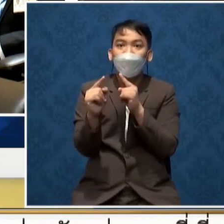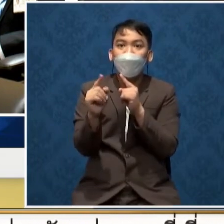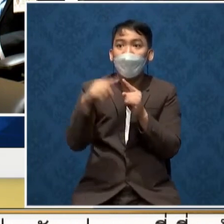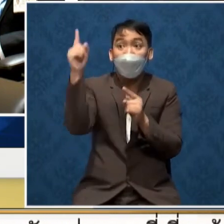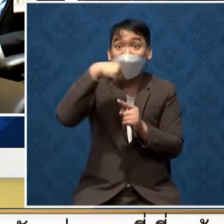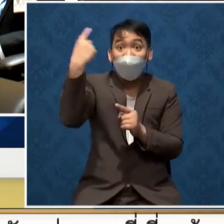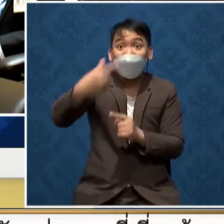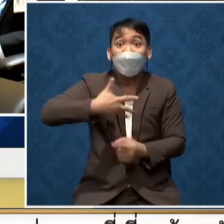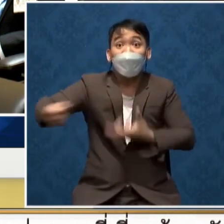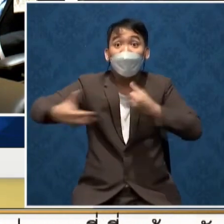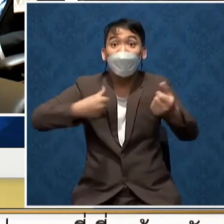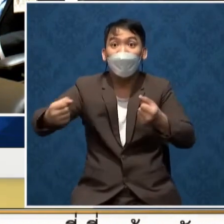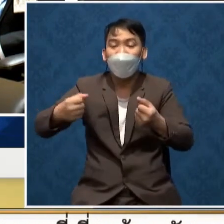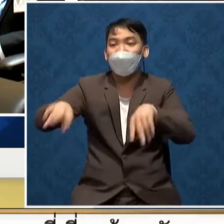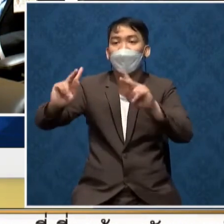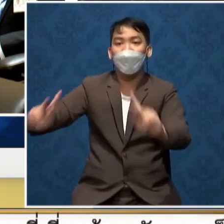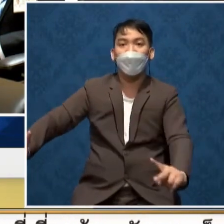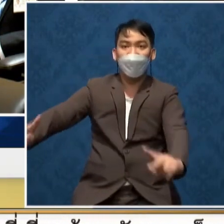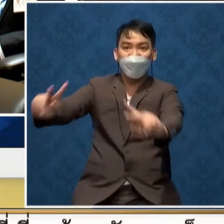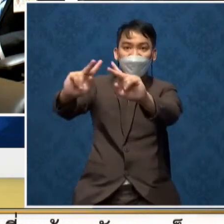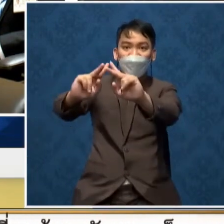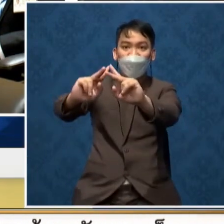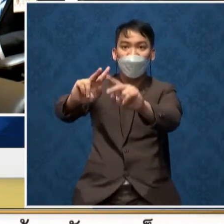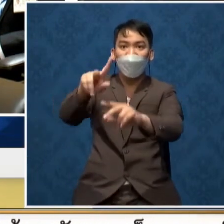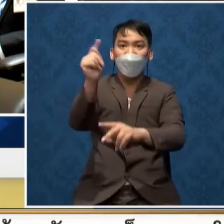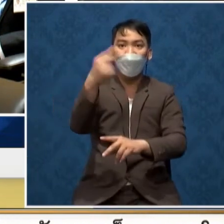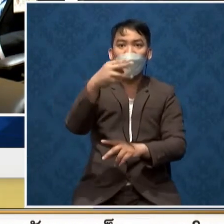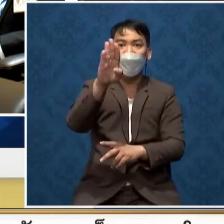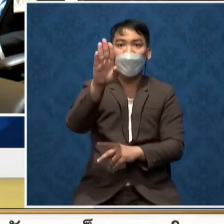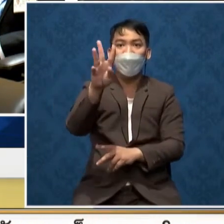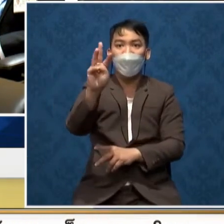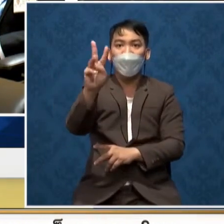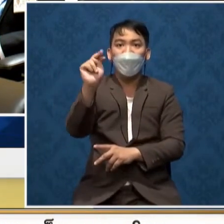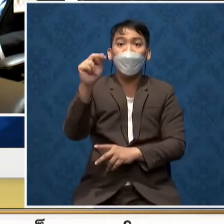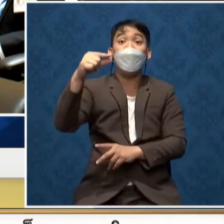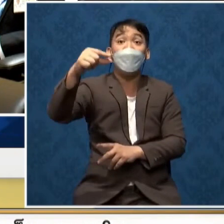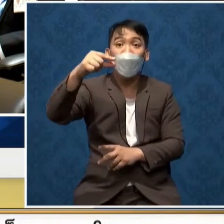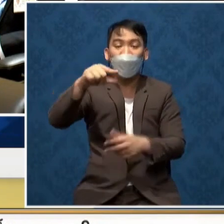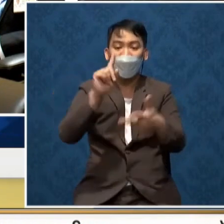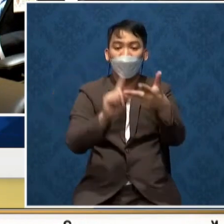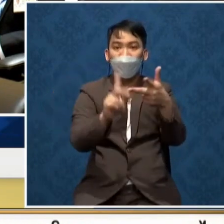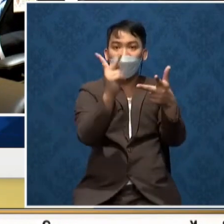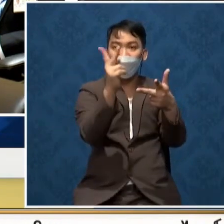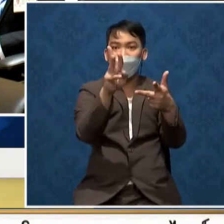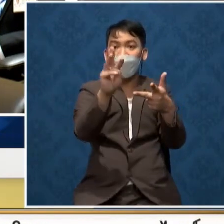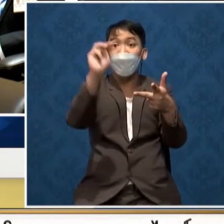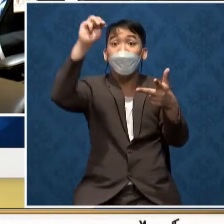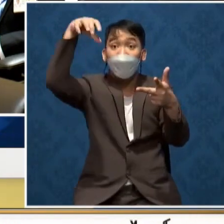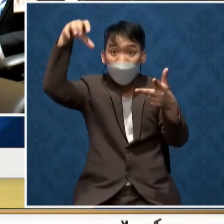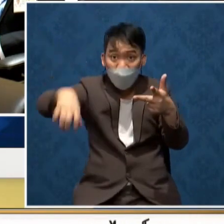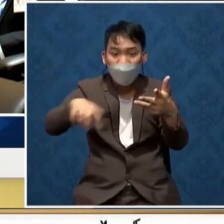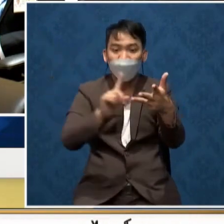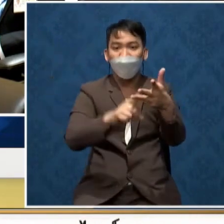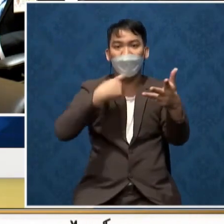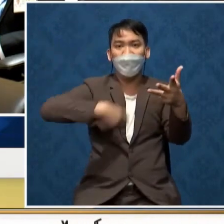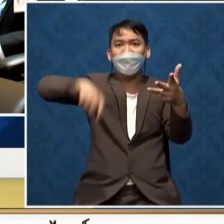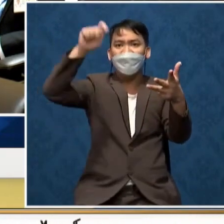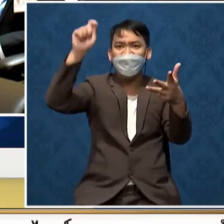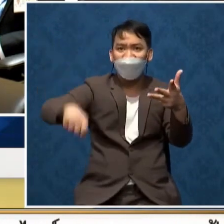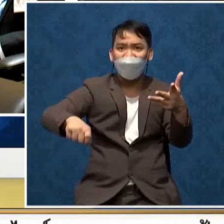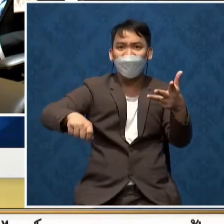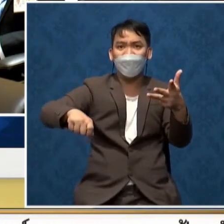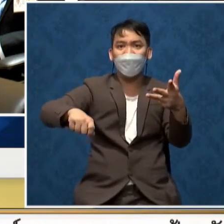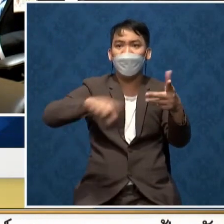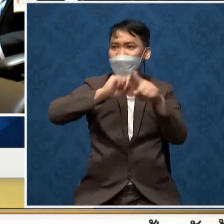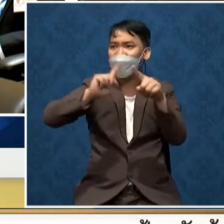งกรมและหน่วยรับที่เป็นองค์กรอิสระไม่ว่าจะเป็นศาลเป็นอัยการเป็นศาลรัฐธรรมนูญเหล่านี้นะครับ